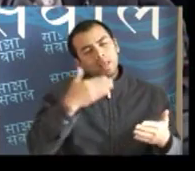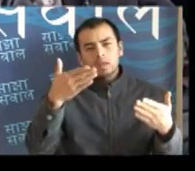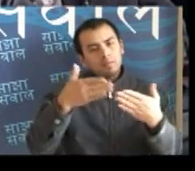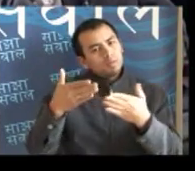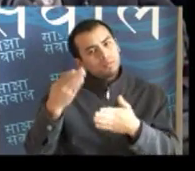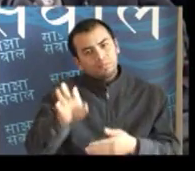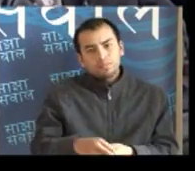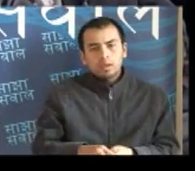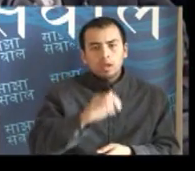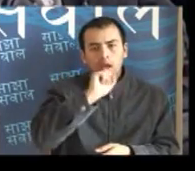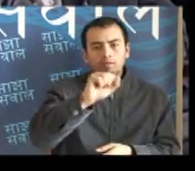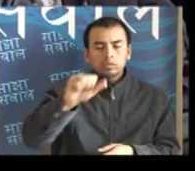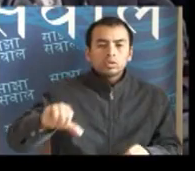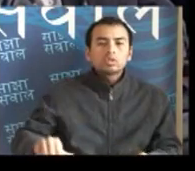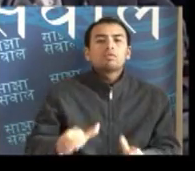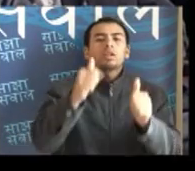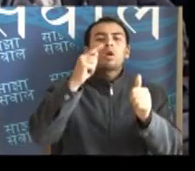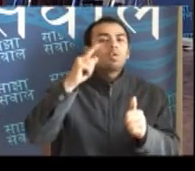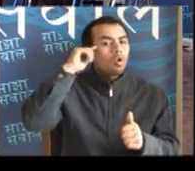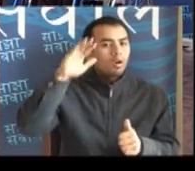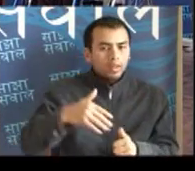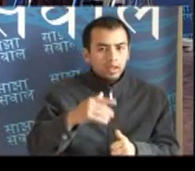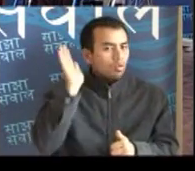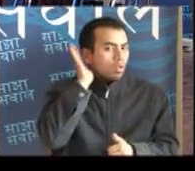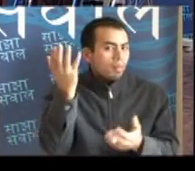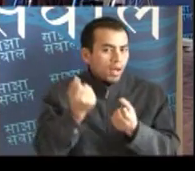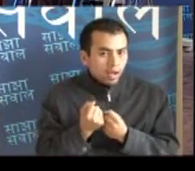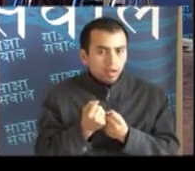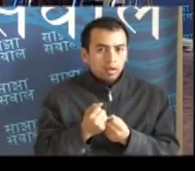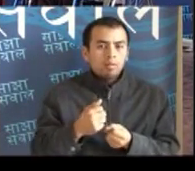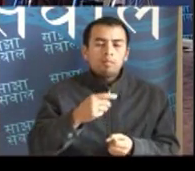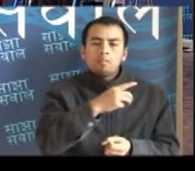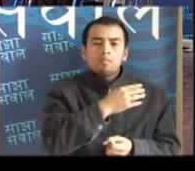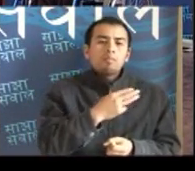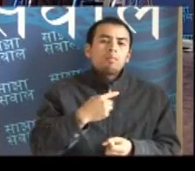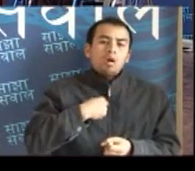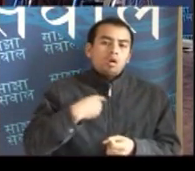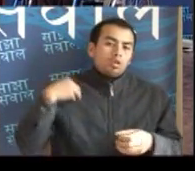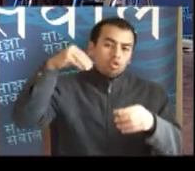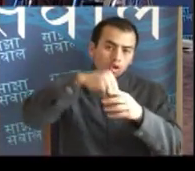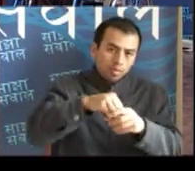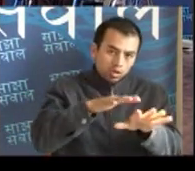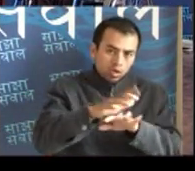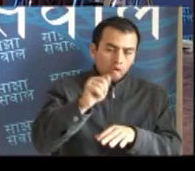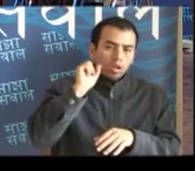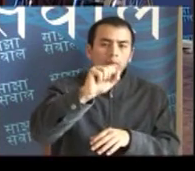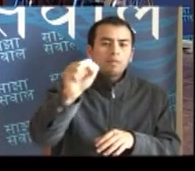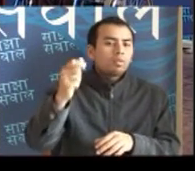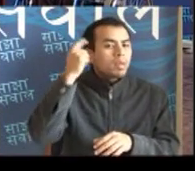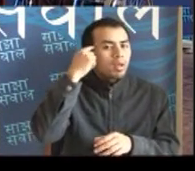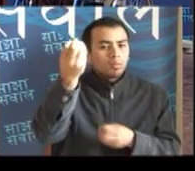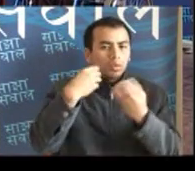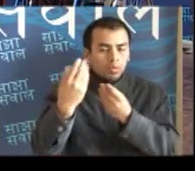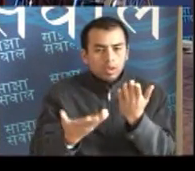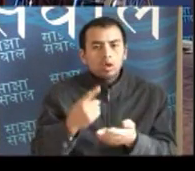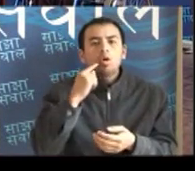भेट्छु। तपाईँहरूको आफ्नो सफलताको कथा यहाँ सुनियो, म सहभागीहरू कहाँ तपाईँहरूको प्रतिक्रिया जानु,